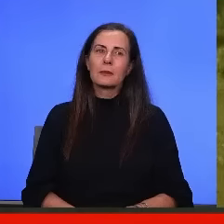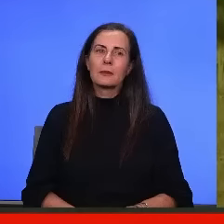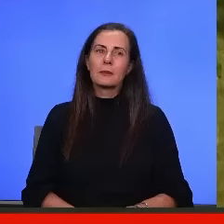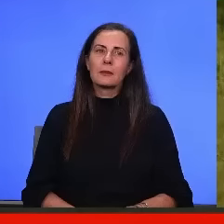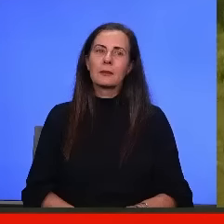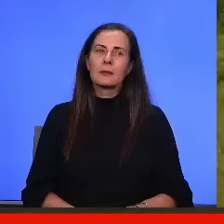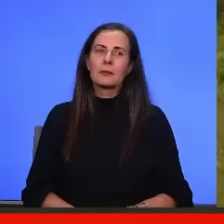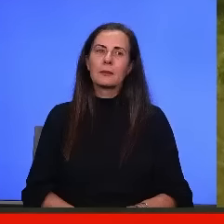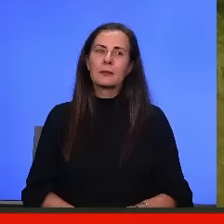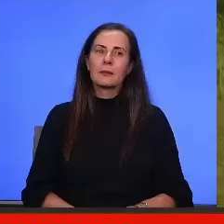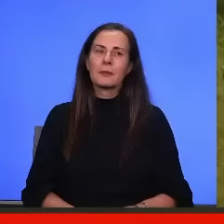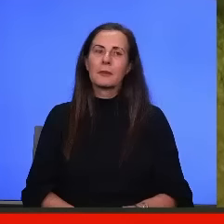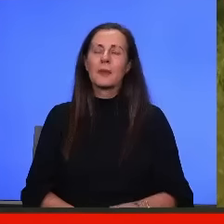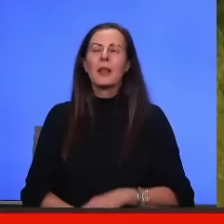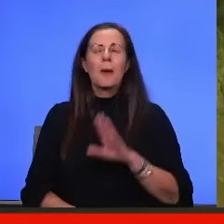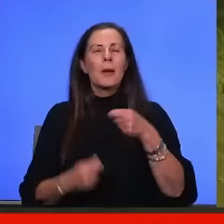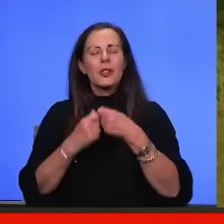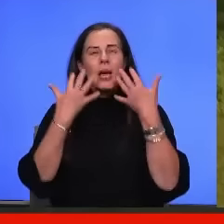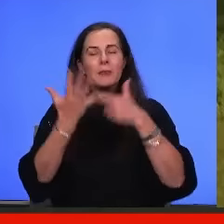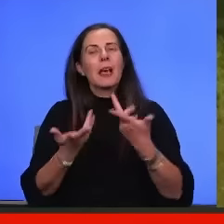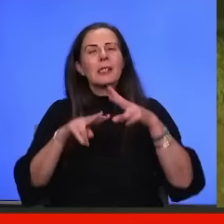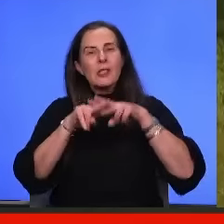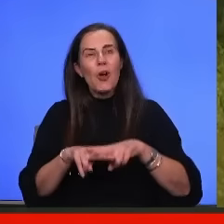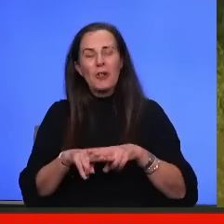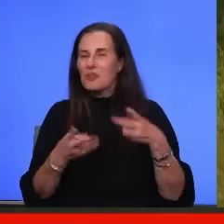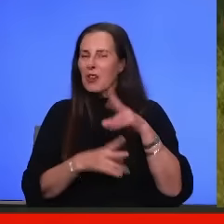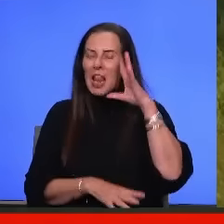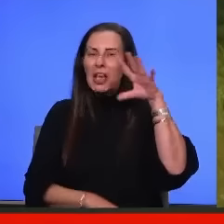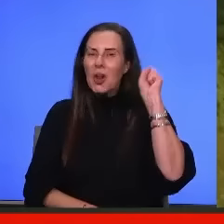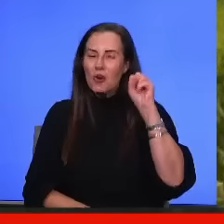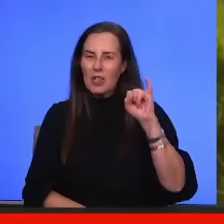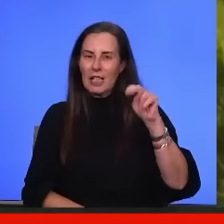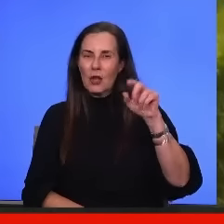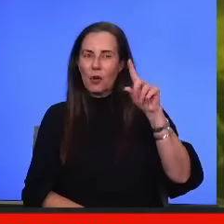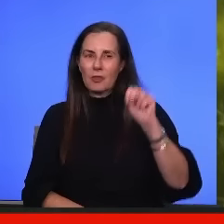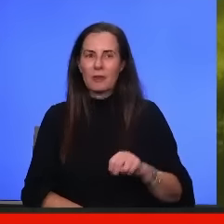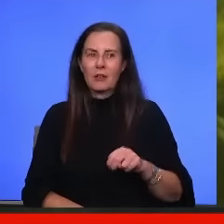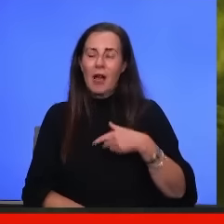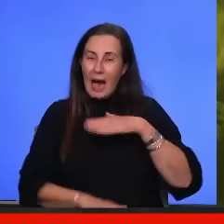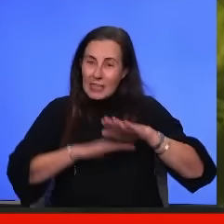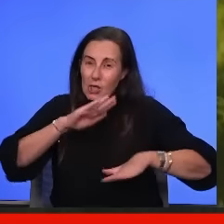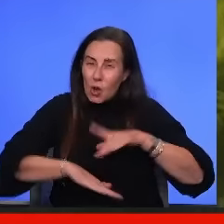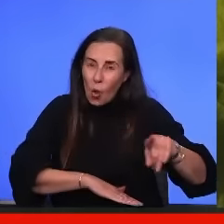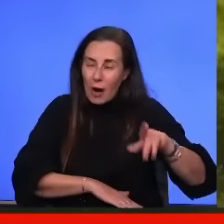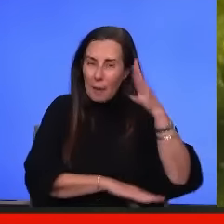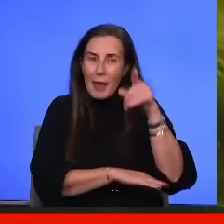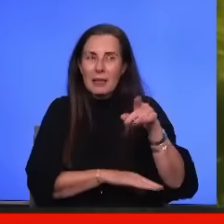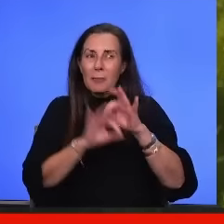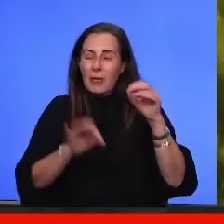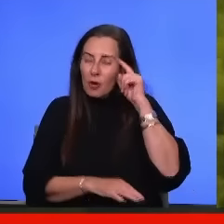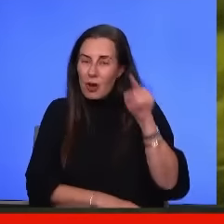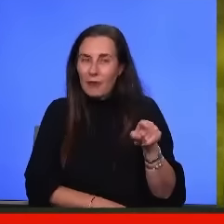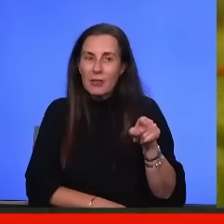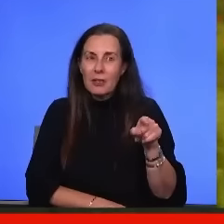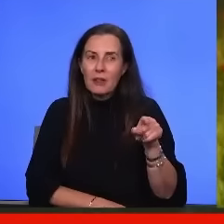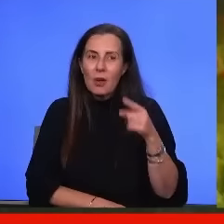יש לנו חוב קטן לגבי סיפור הישרדותו הבלתי נתפס של ינון. אוקיי, אני זוכל פה, פה בעץ הזה בהתחלה חשבתי, אבל